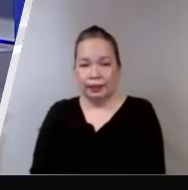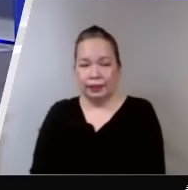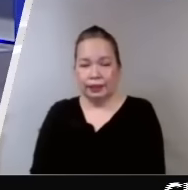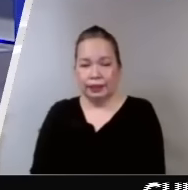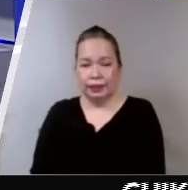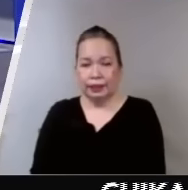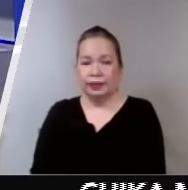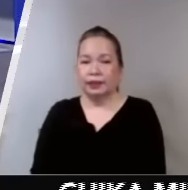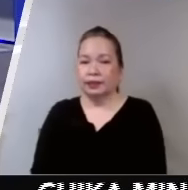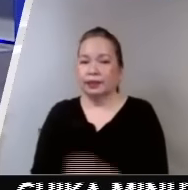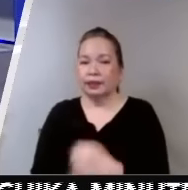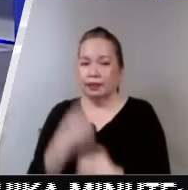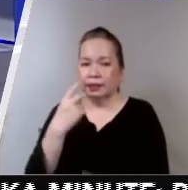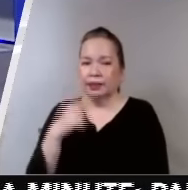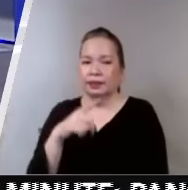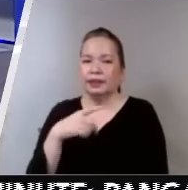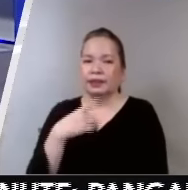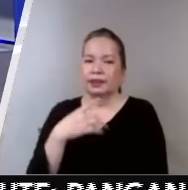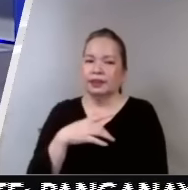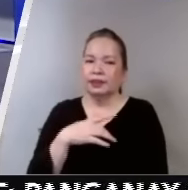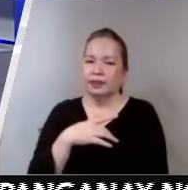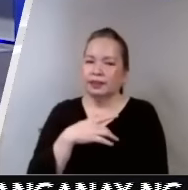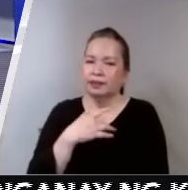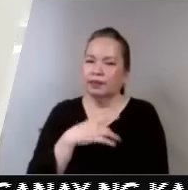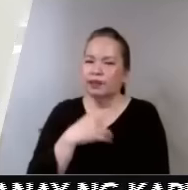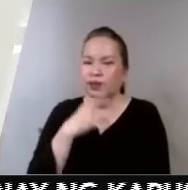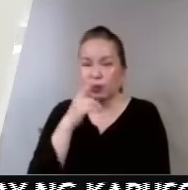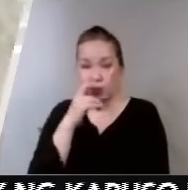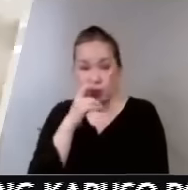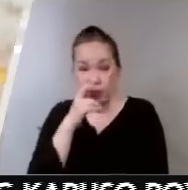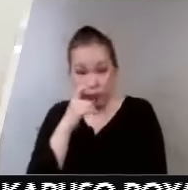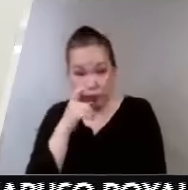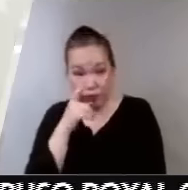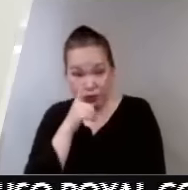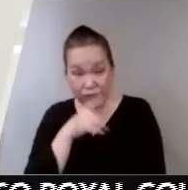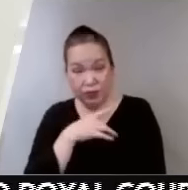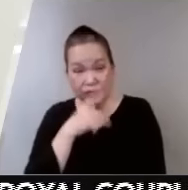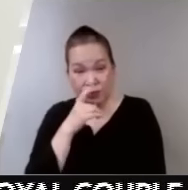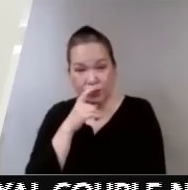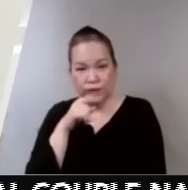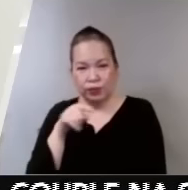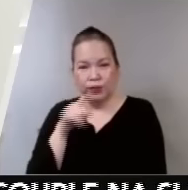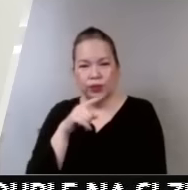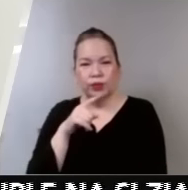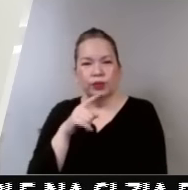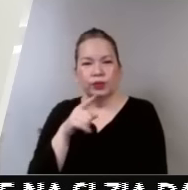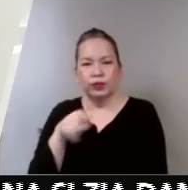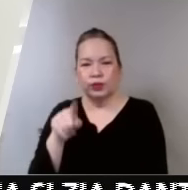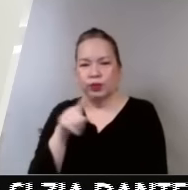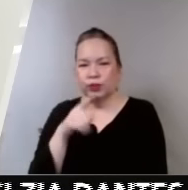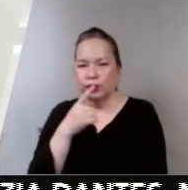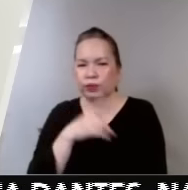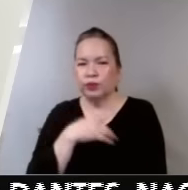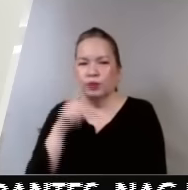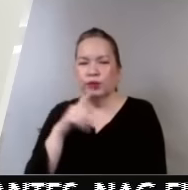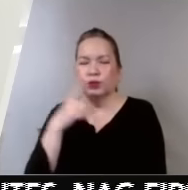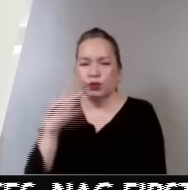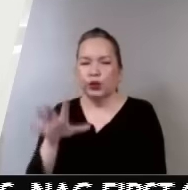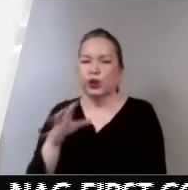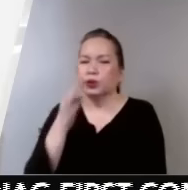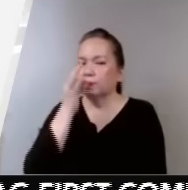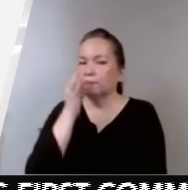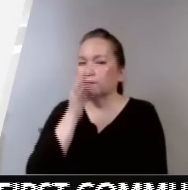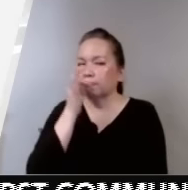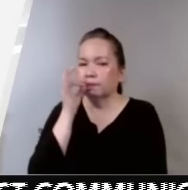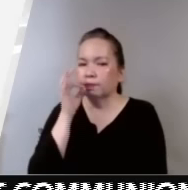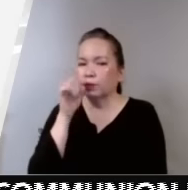Mapapasabi ka ng feel old yet sa chikang ito. Tila ganyan kasi ang feeling ng marami ngayong nag-first communion na ang panganay ng Kapuso